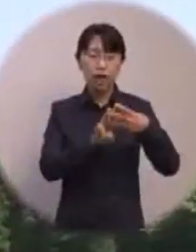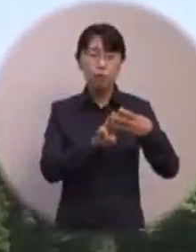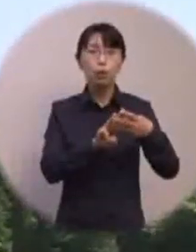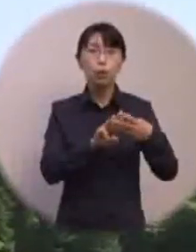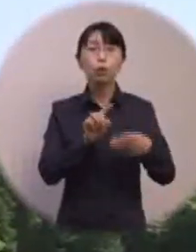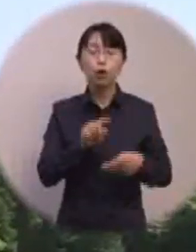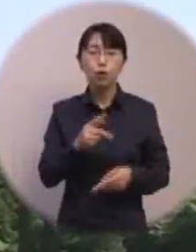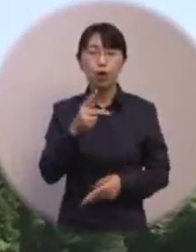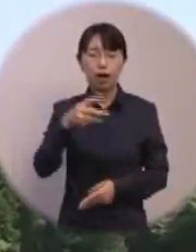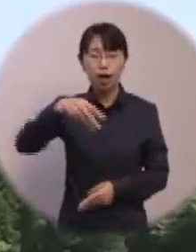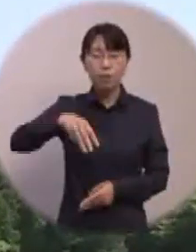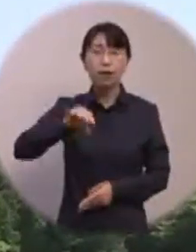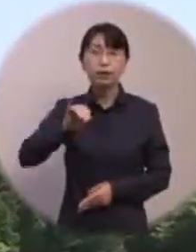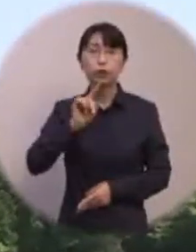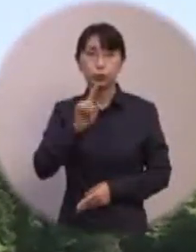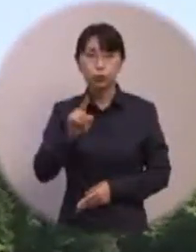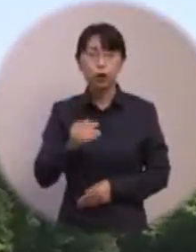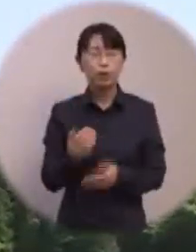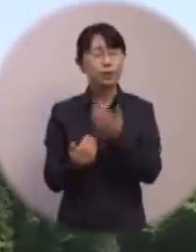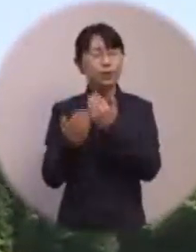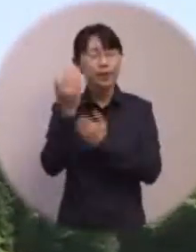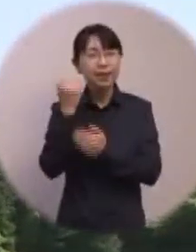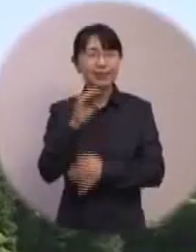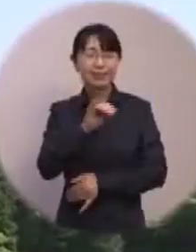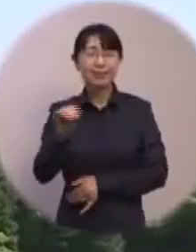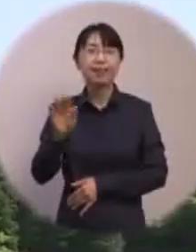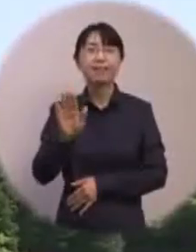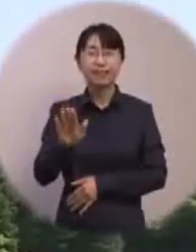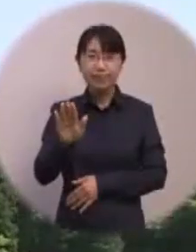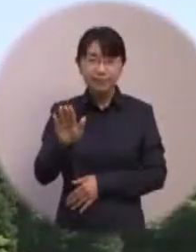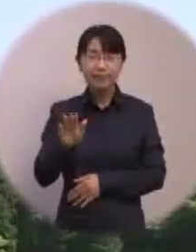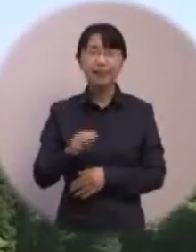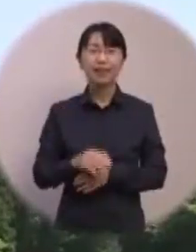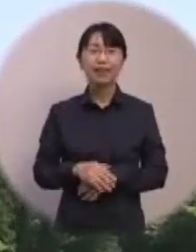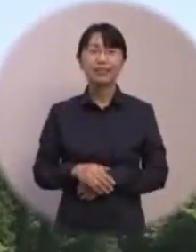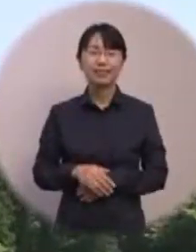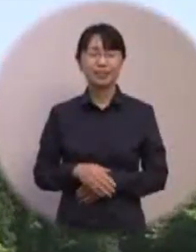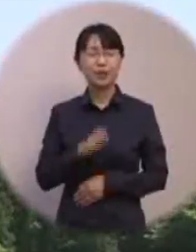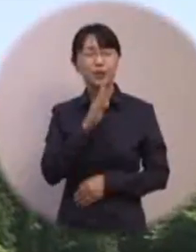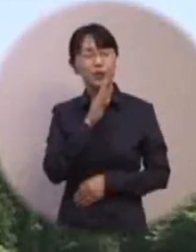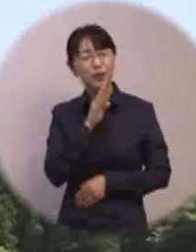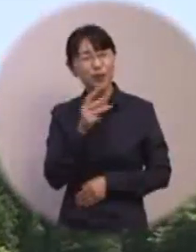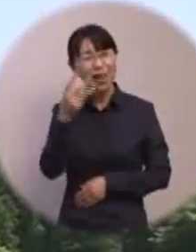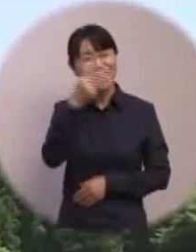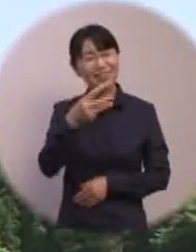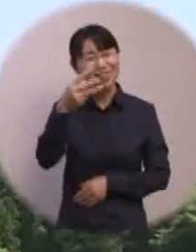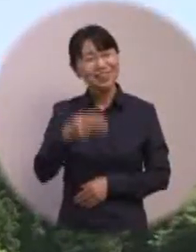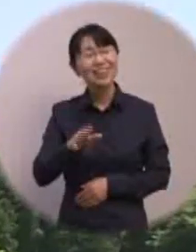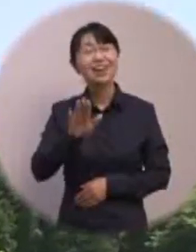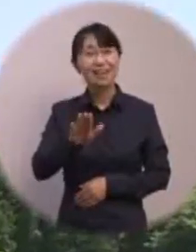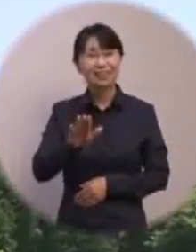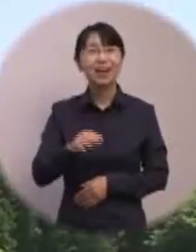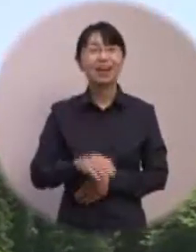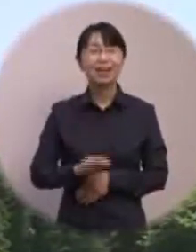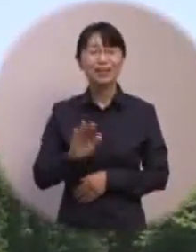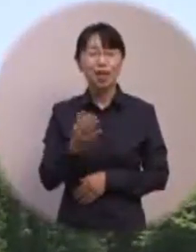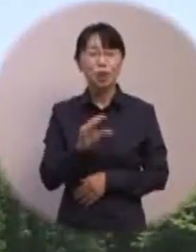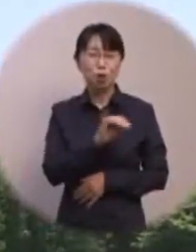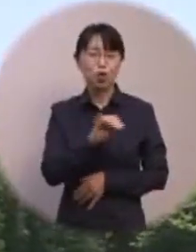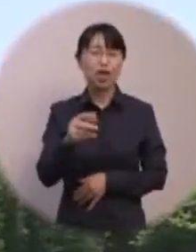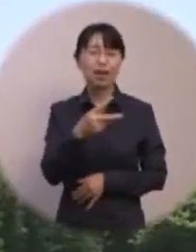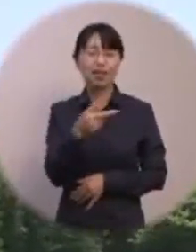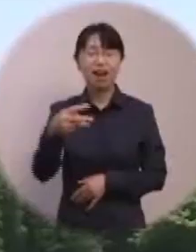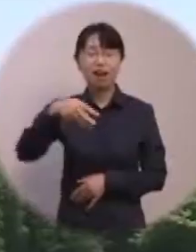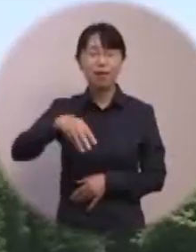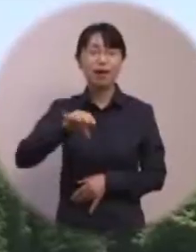つを鎌町って言うんですけどね。それがまあ昔は1000あったっていうことで、ね、もうもっとたくさん3000万円ぐらいあったんですけども、地元では